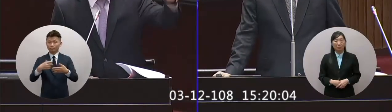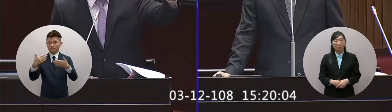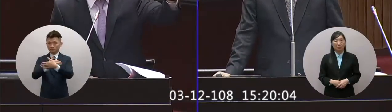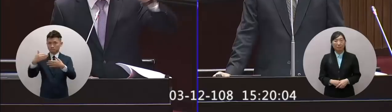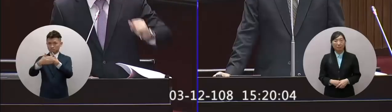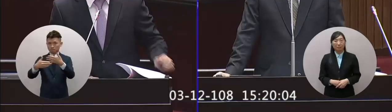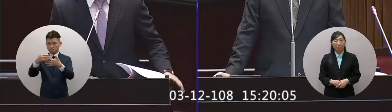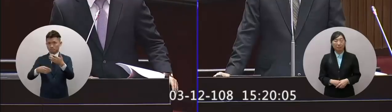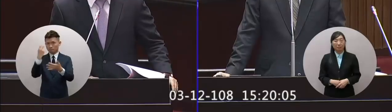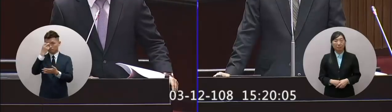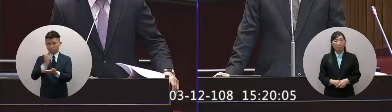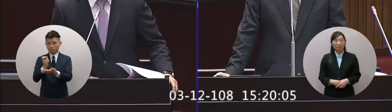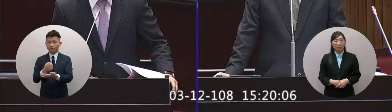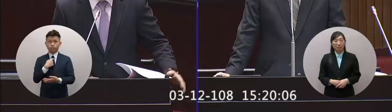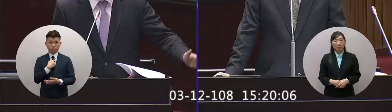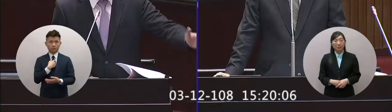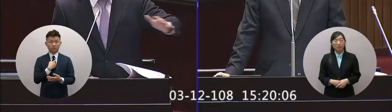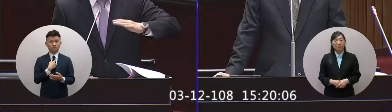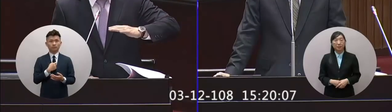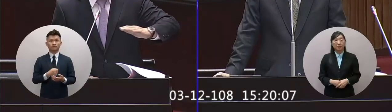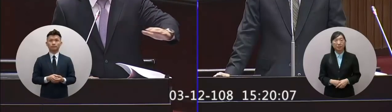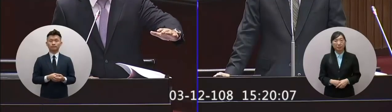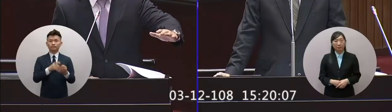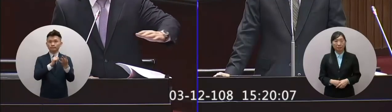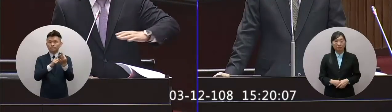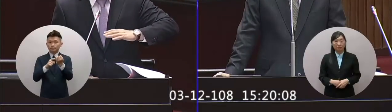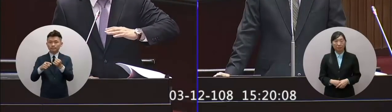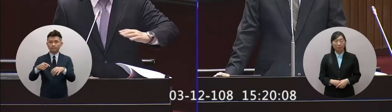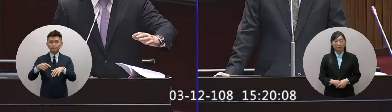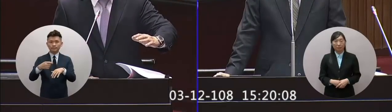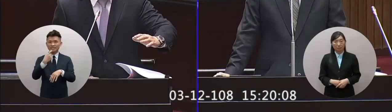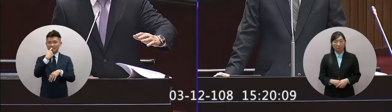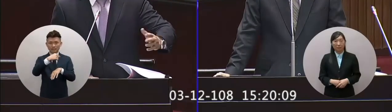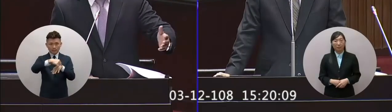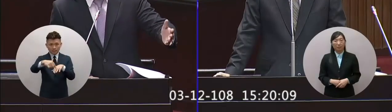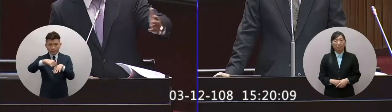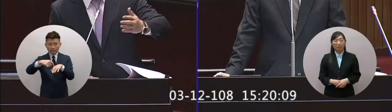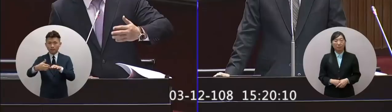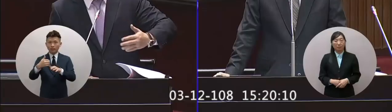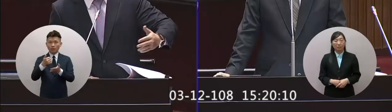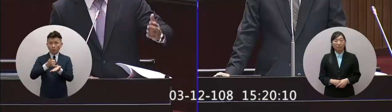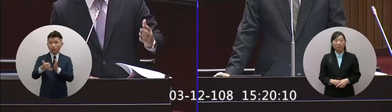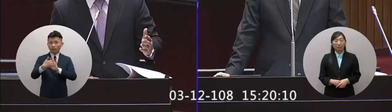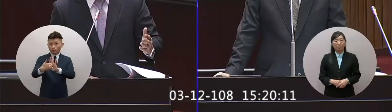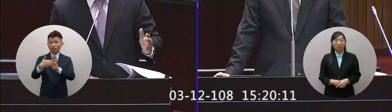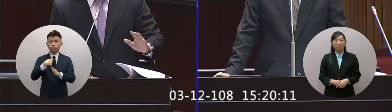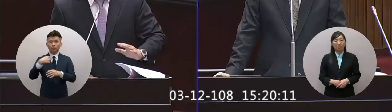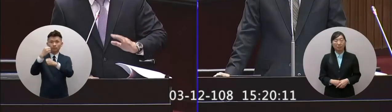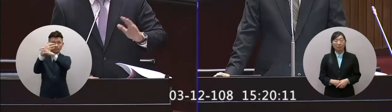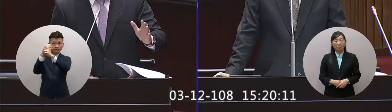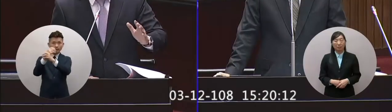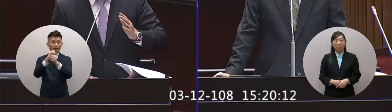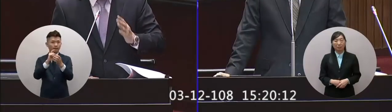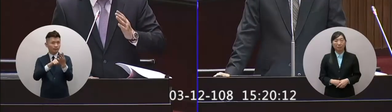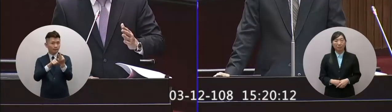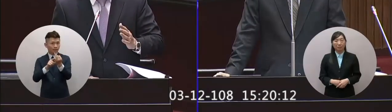段，其实类似这些，包括所有的这些标线、抗滑，还有所有的这些号志，怎